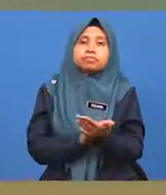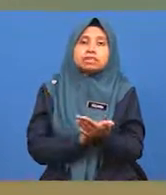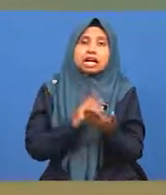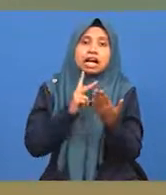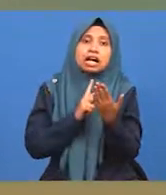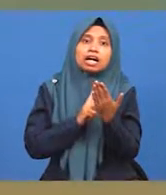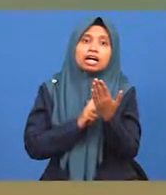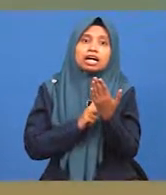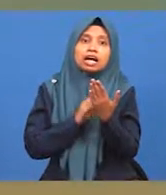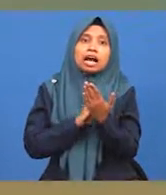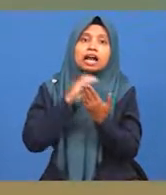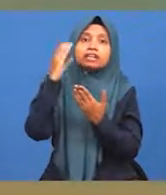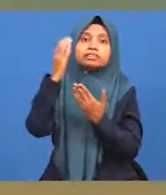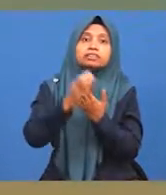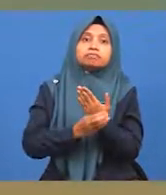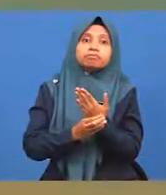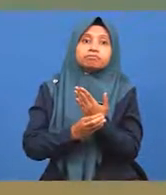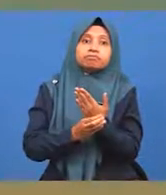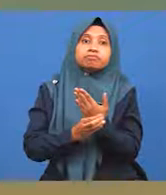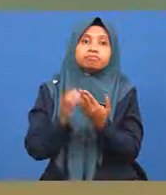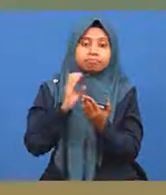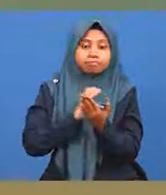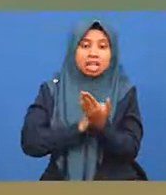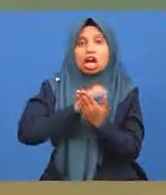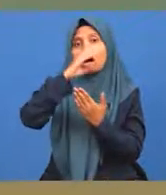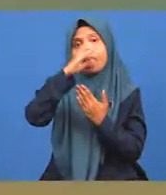Ini ialah kalender.